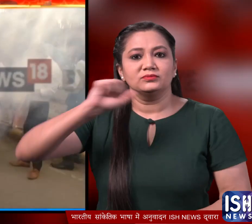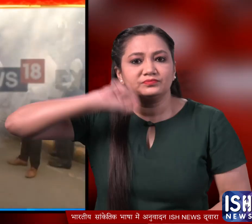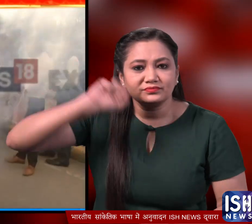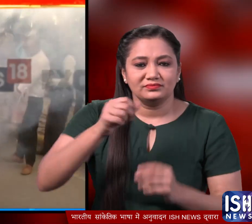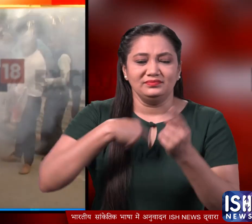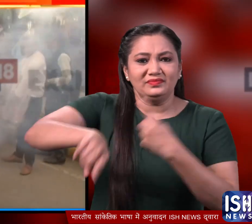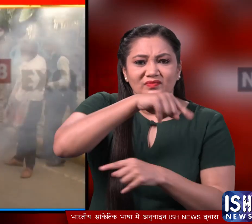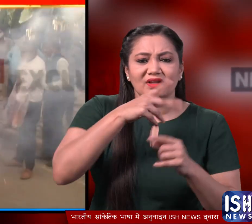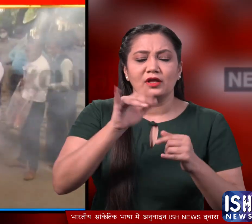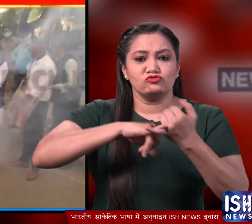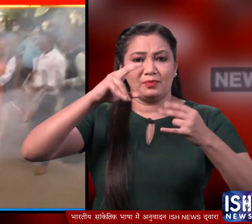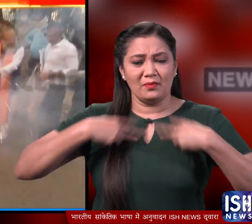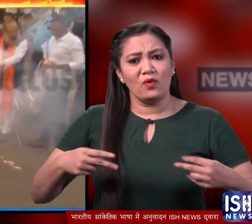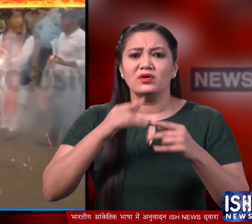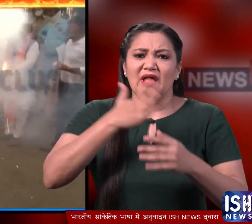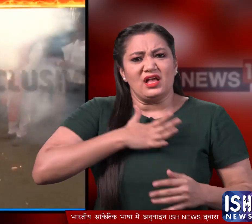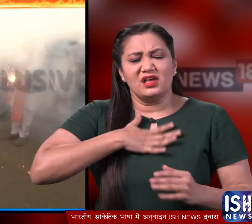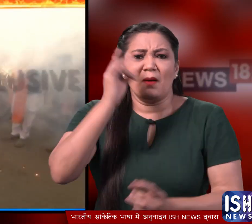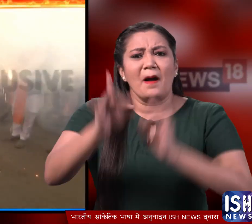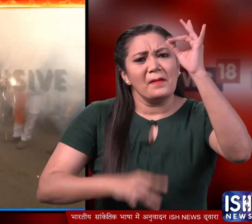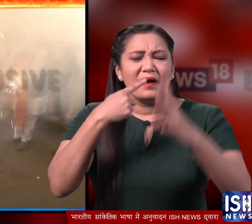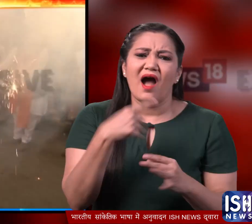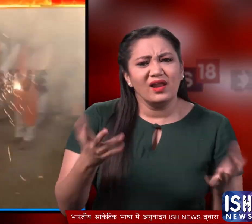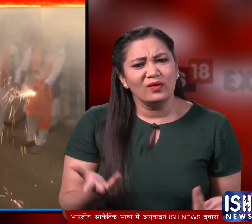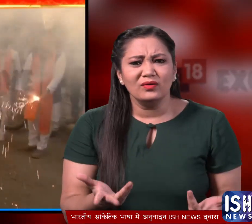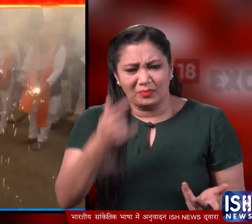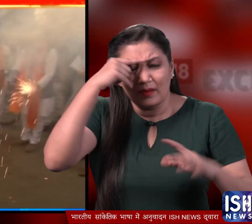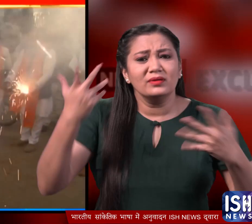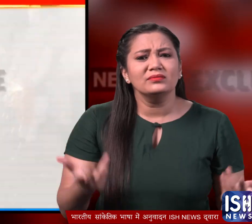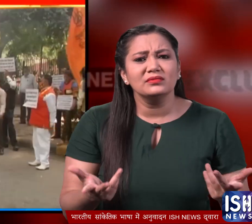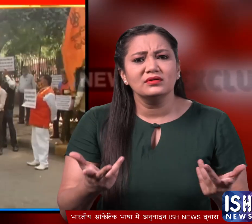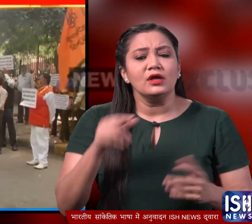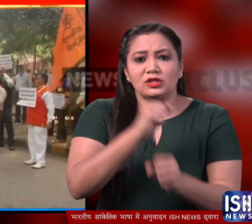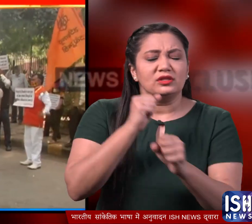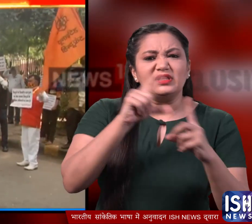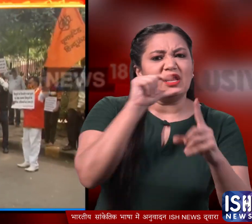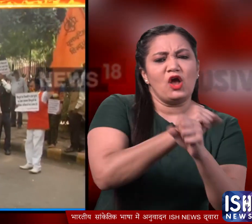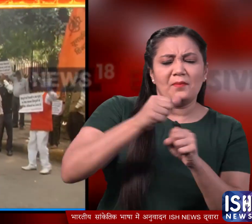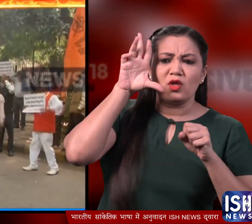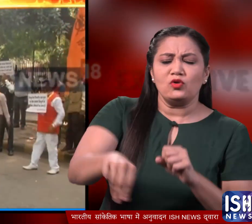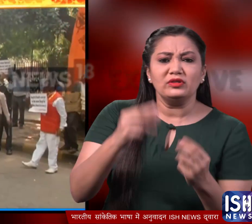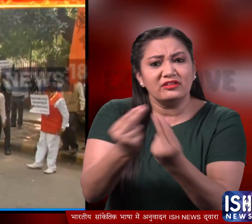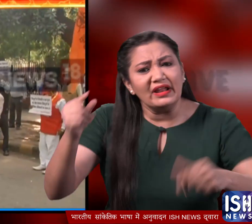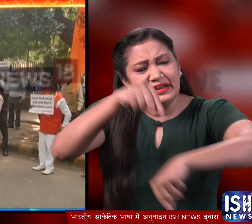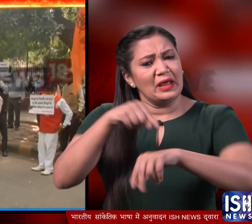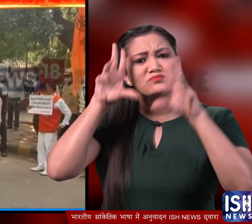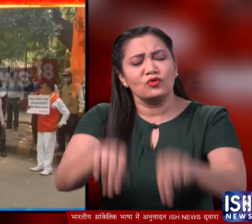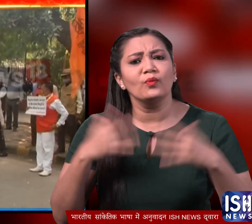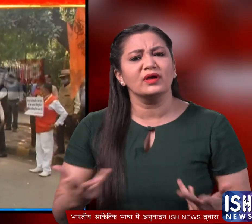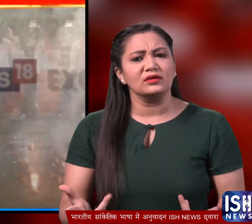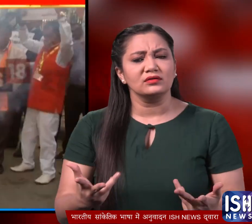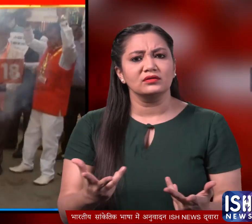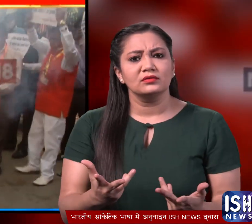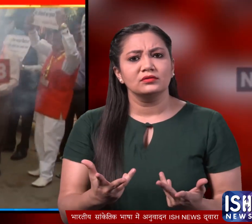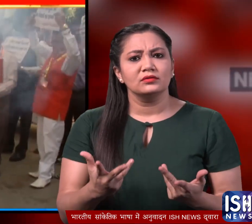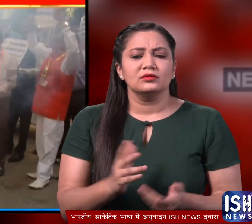پردرشن کاریوں نے دعویٰ کیا کہ سپریم کورٹ سے گرین پٹاکوں کو جلانے کی اجازت ملنے کے باوجود دلی سرکار نے دیوالی جیسے موقع پر اس پر روک